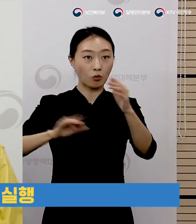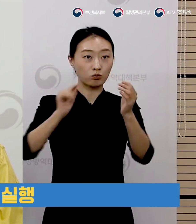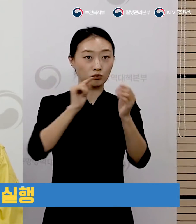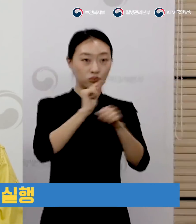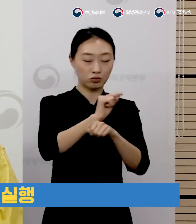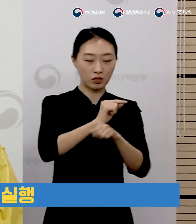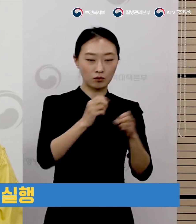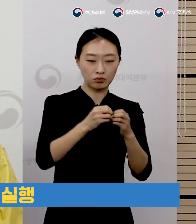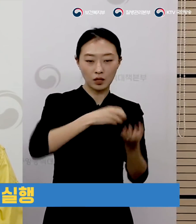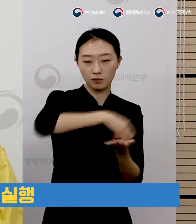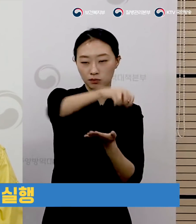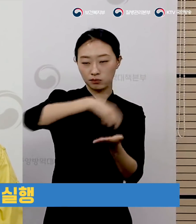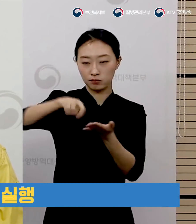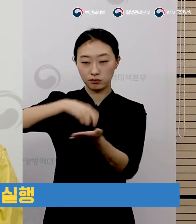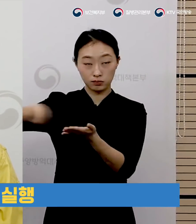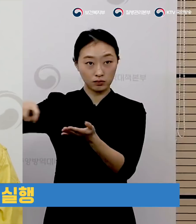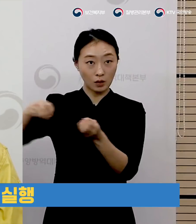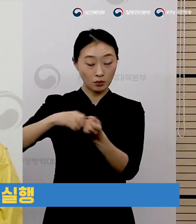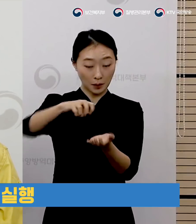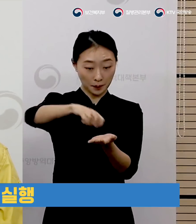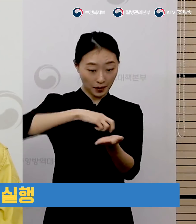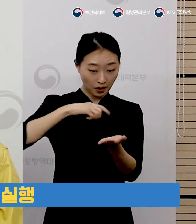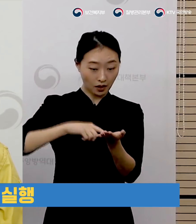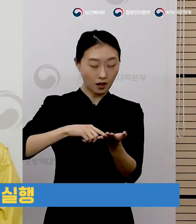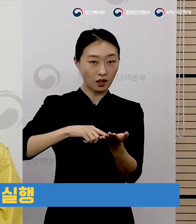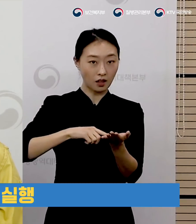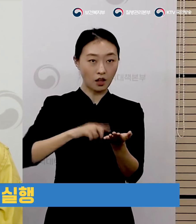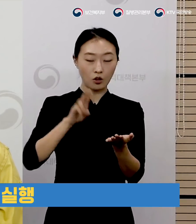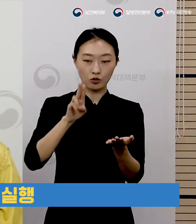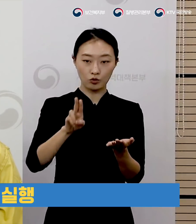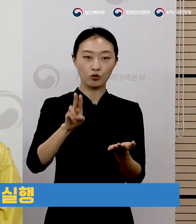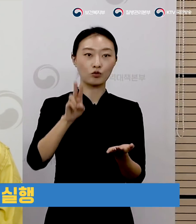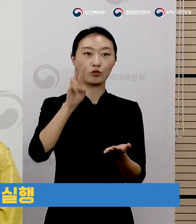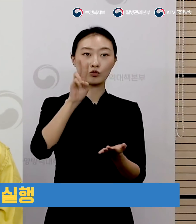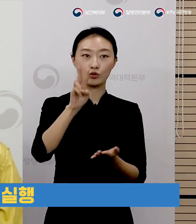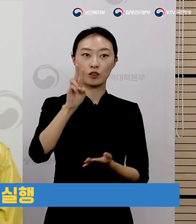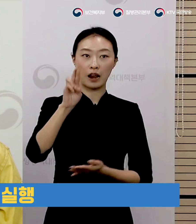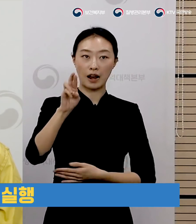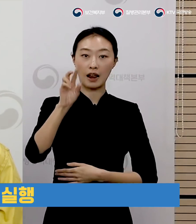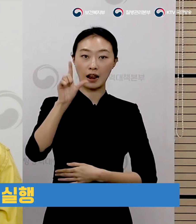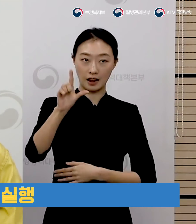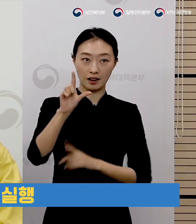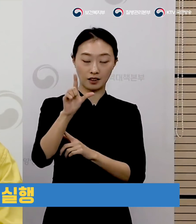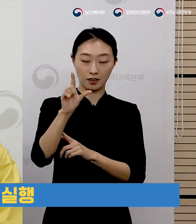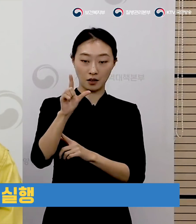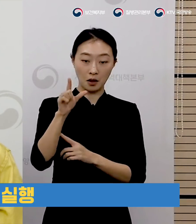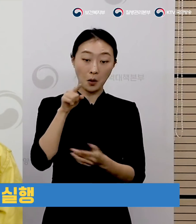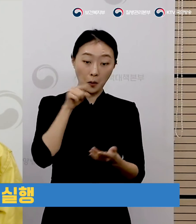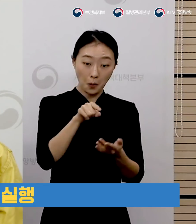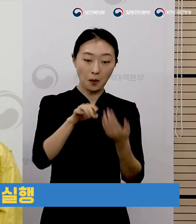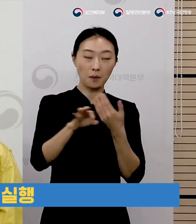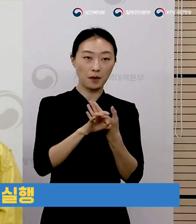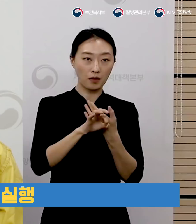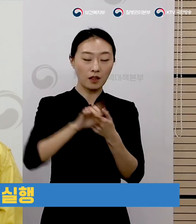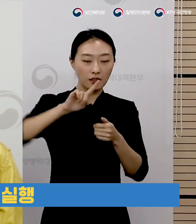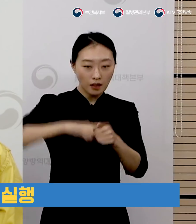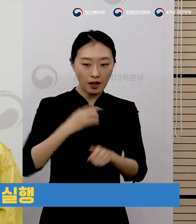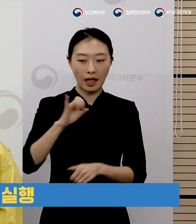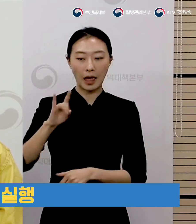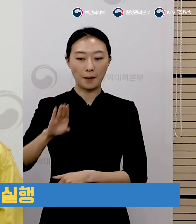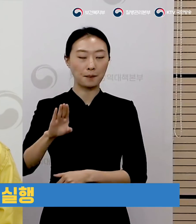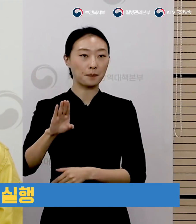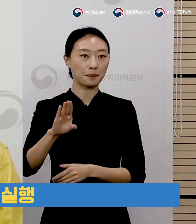문자를 발송하게 됩니다. 그러면 발송된 문자에 URL이 적혀 있는데 그 URL을 클릭하면 순차적으로 앱이 이제 실행이